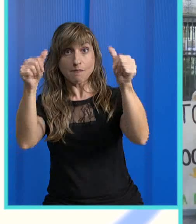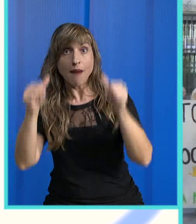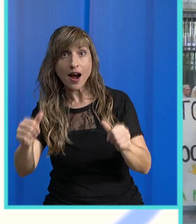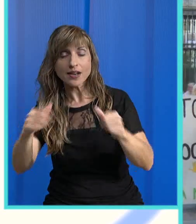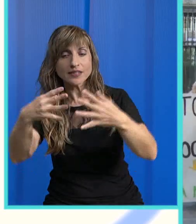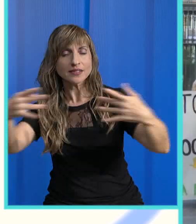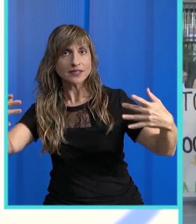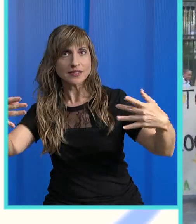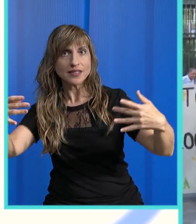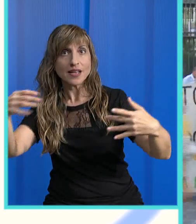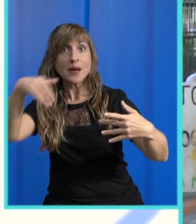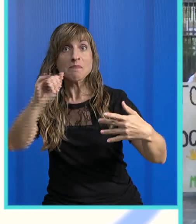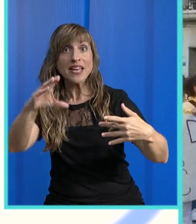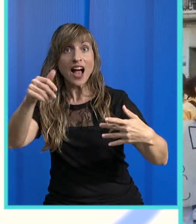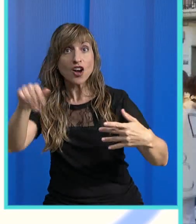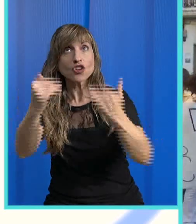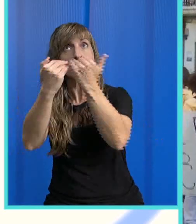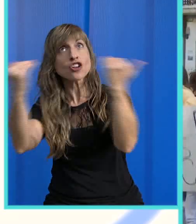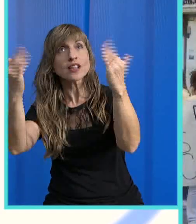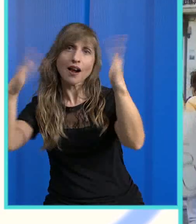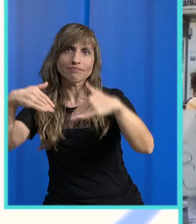on s'hi llegia Micacus sense sostre.